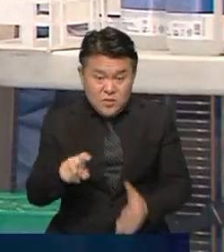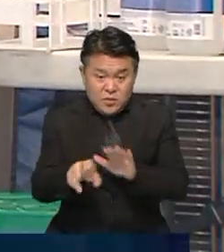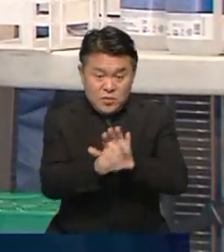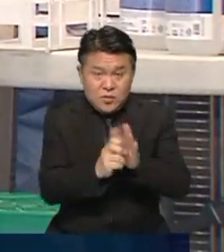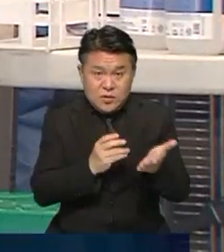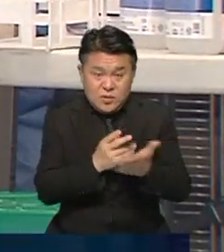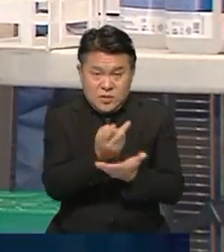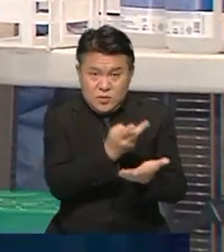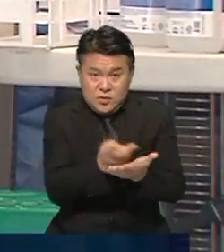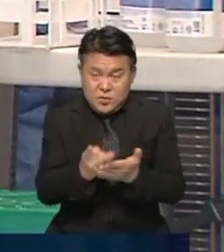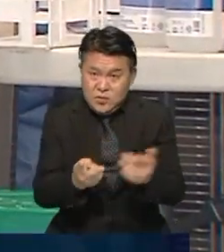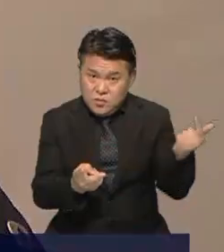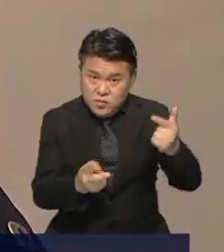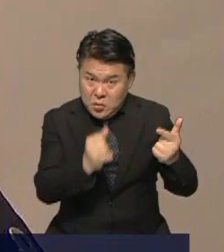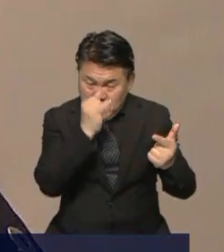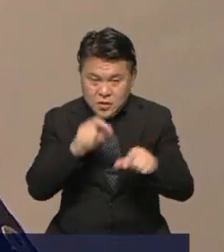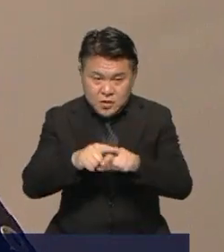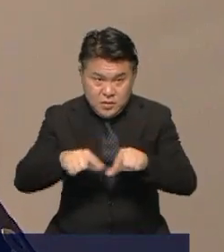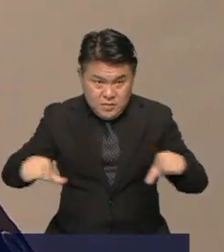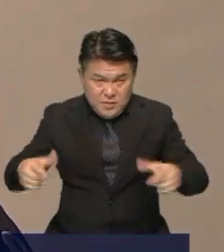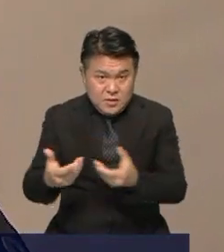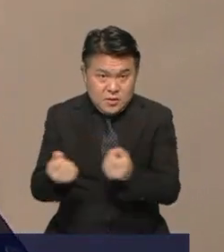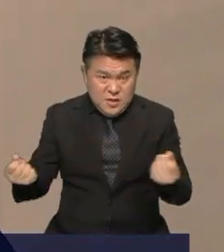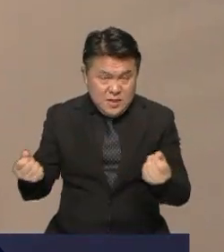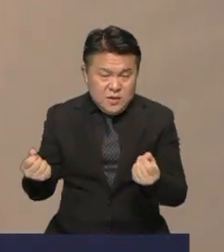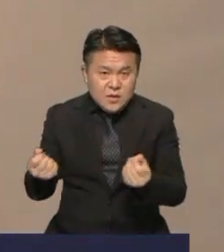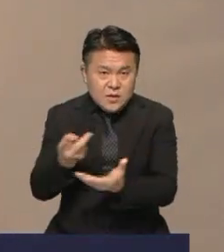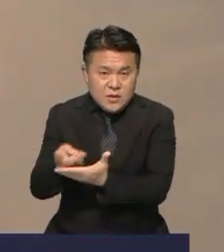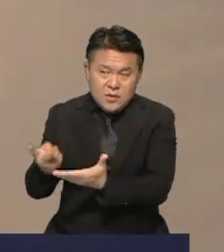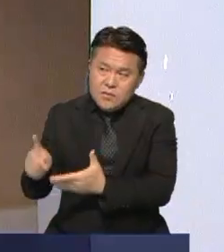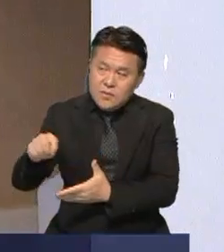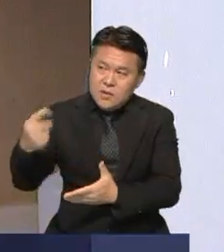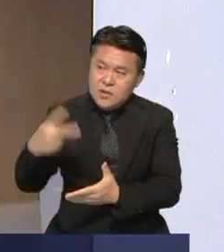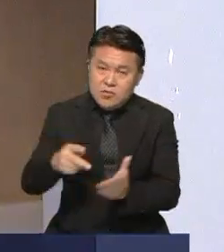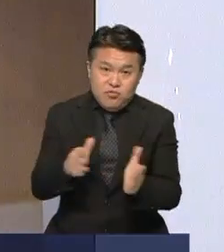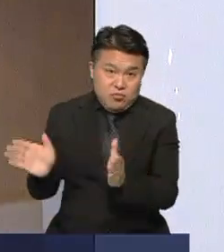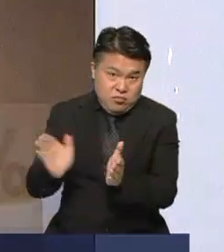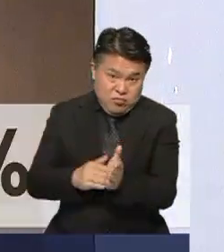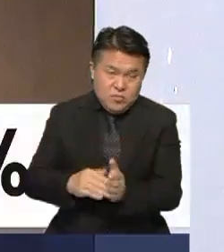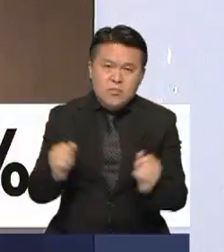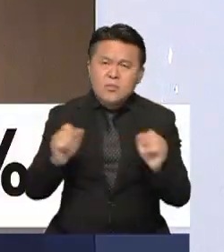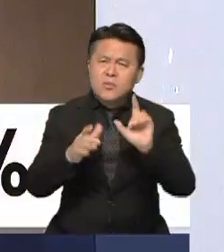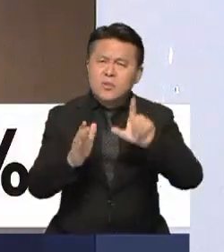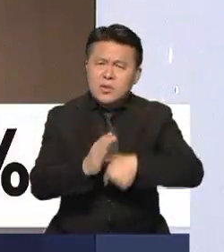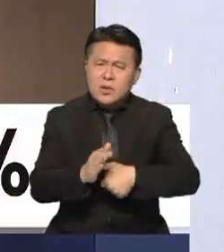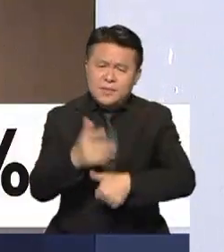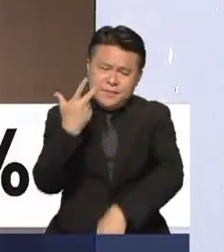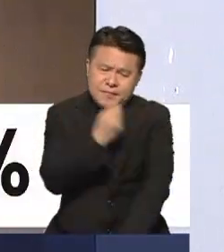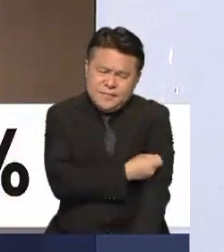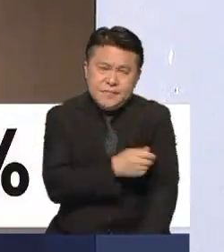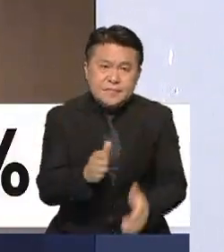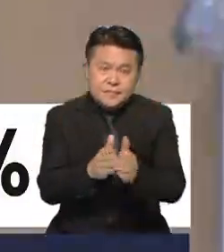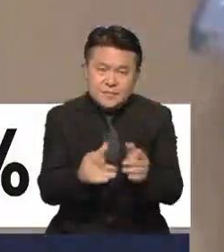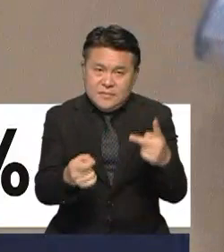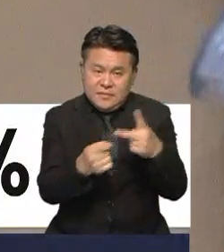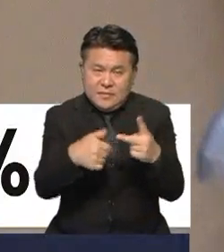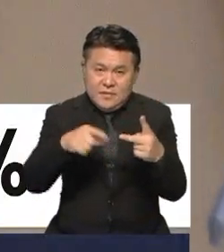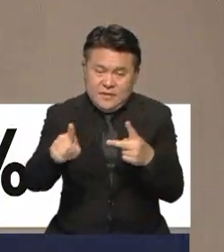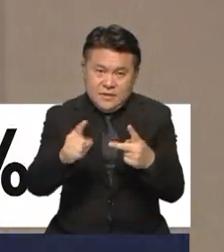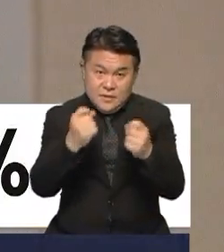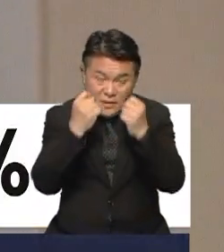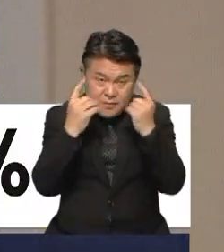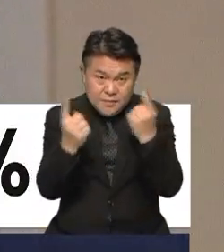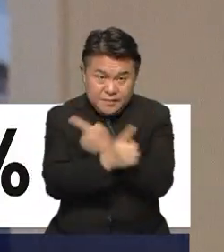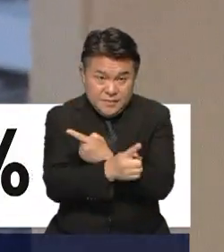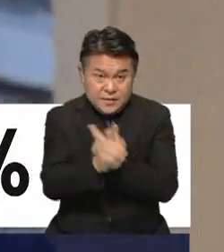개, 일반 격리 병상은 12,000여 개를 확보 중입니다. 동절기에 접종이 시작된 이가 계량 백신은